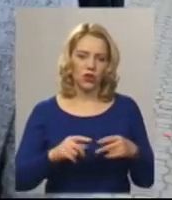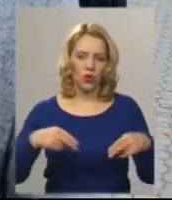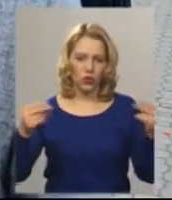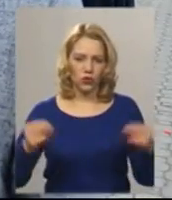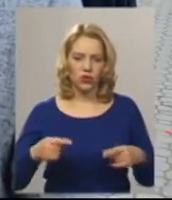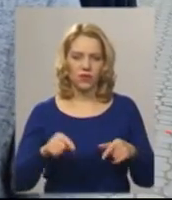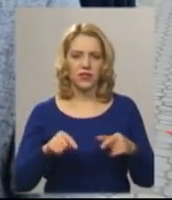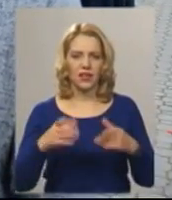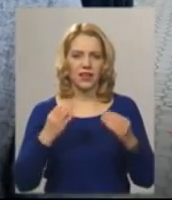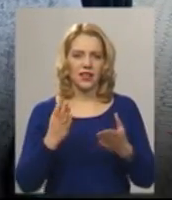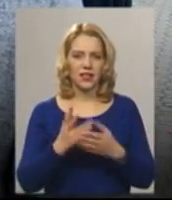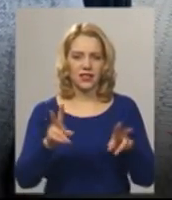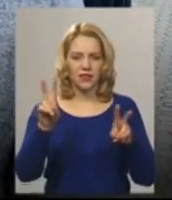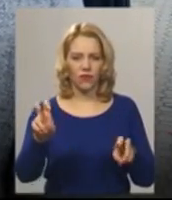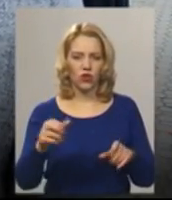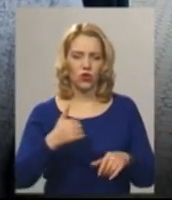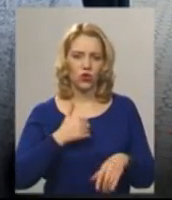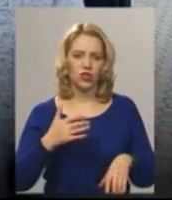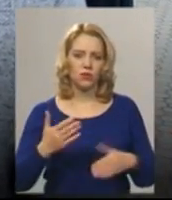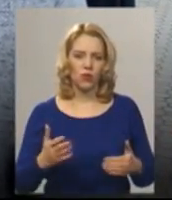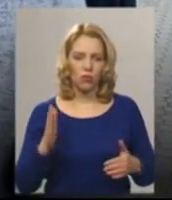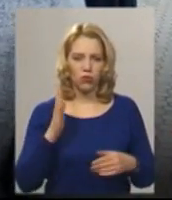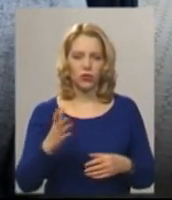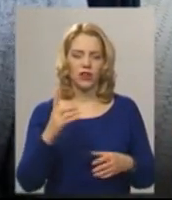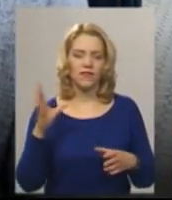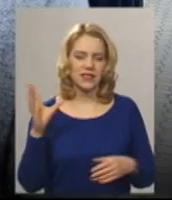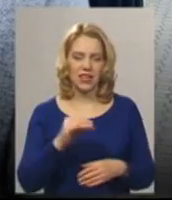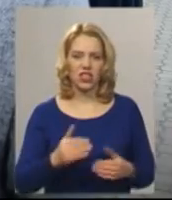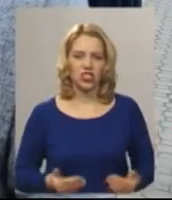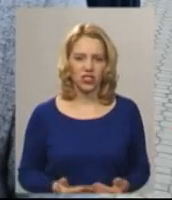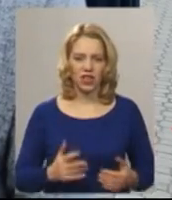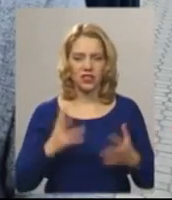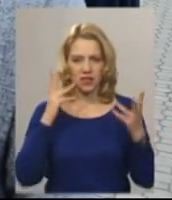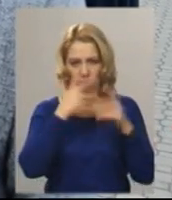символічне. Хочемо бути все життя закоханими в один одного, любити,